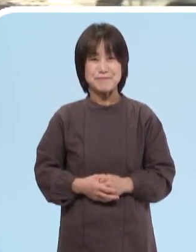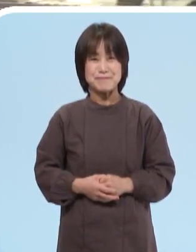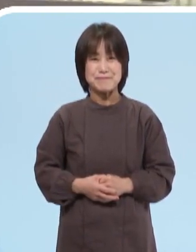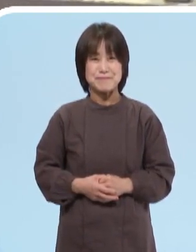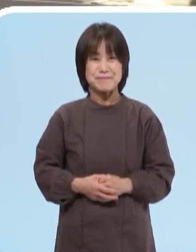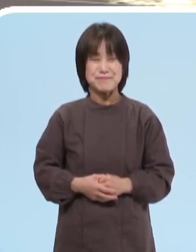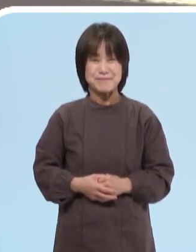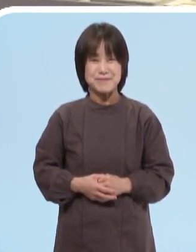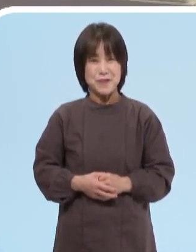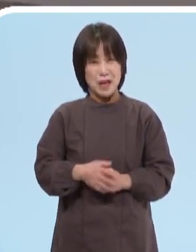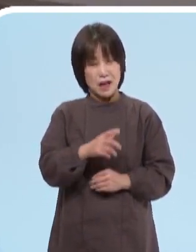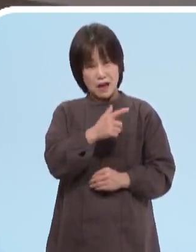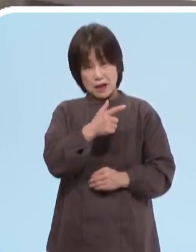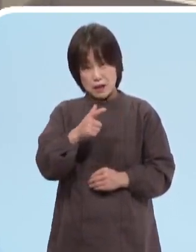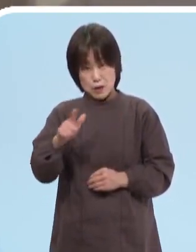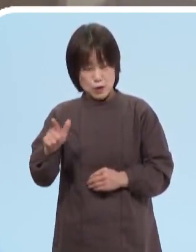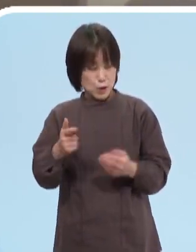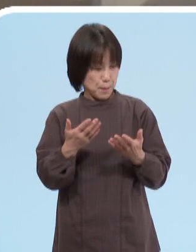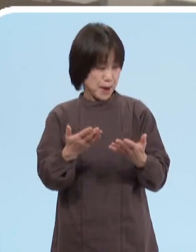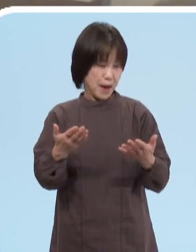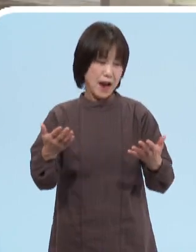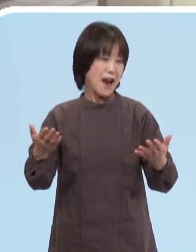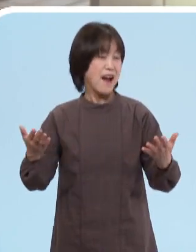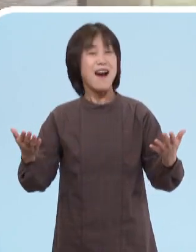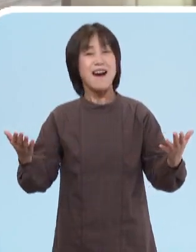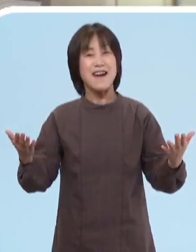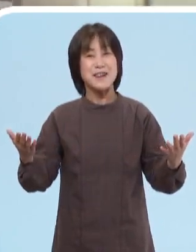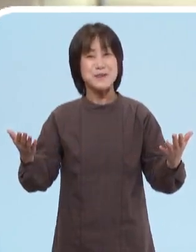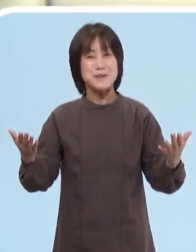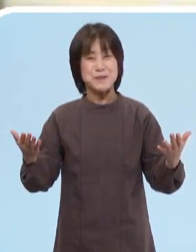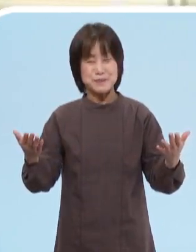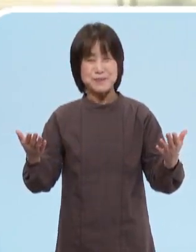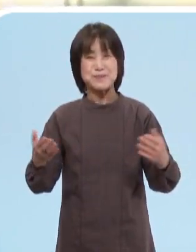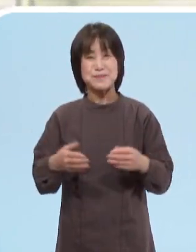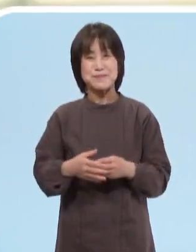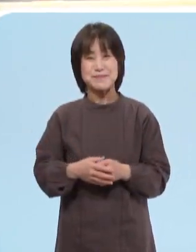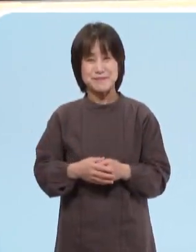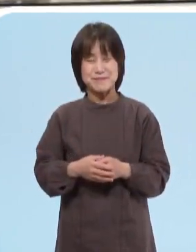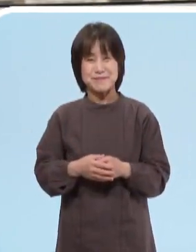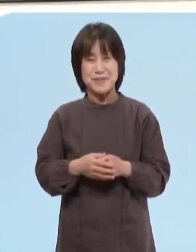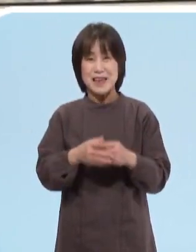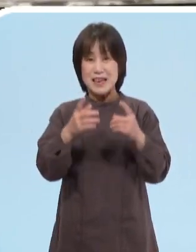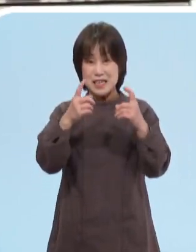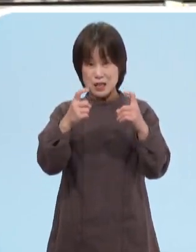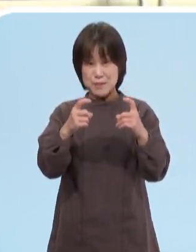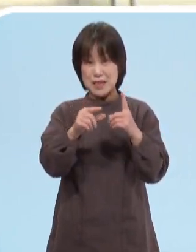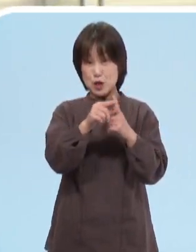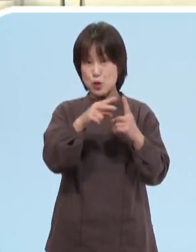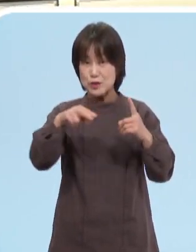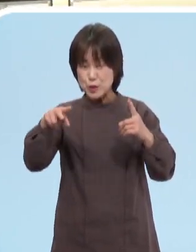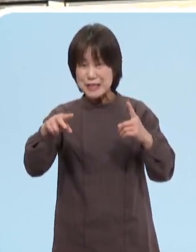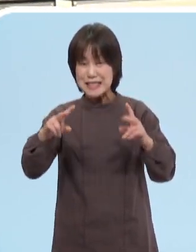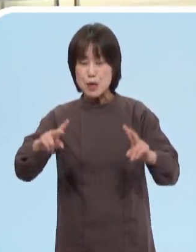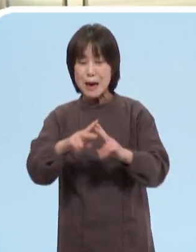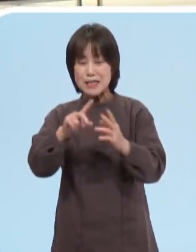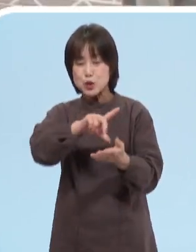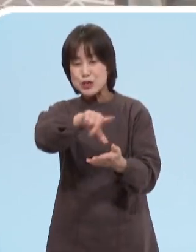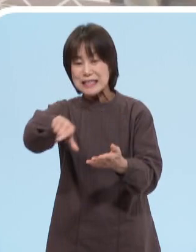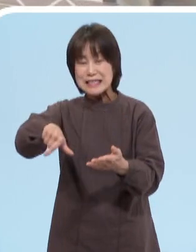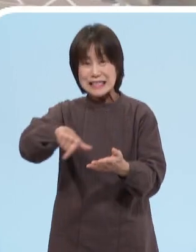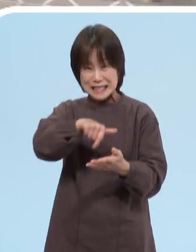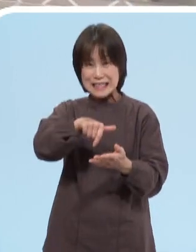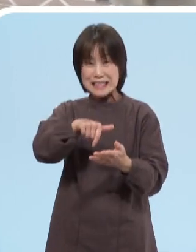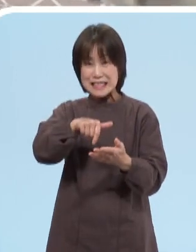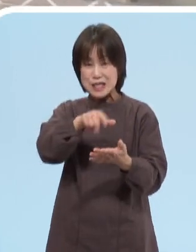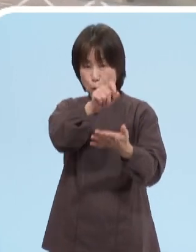いや、もういろんな展示物が並んでおりますけども、 はい、はい、姫路を中心とした播州地方